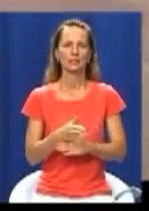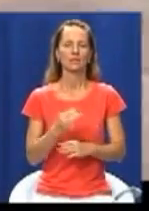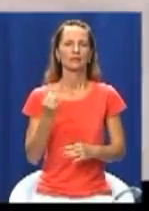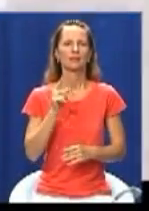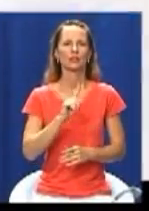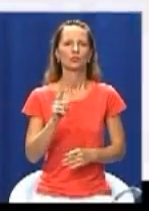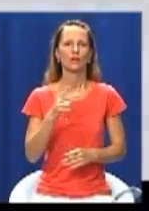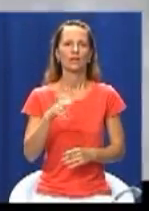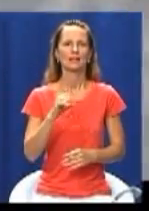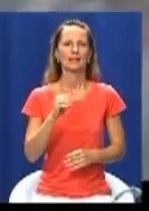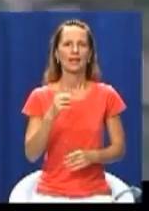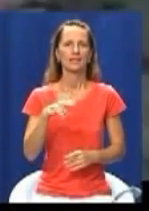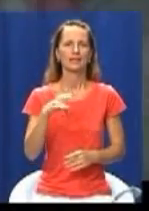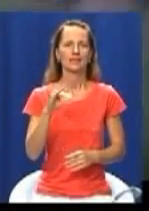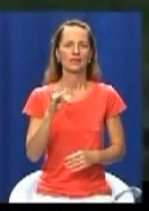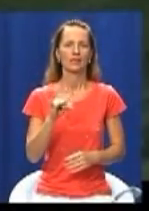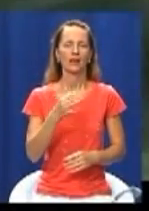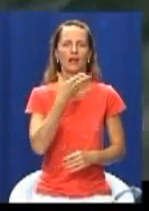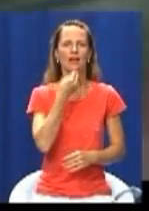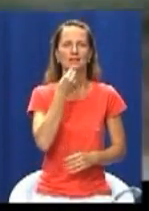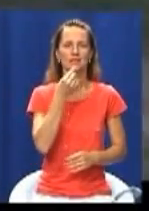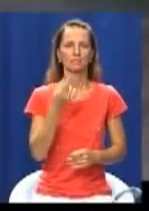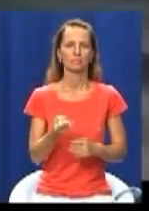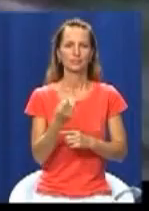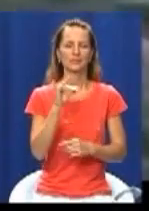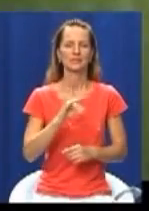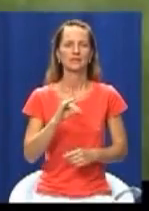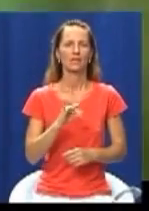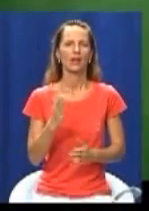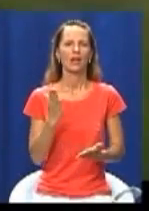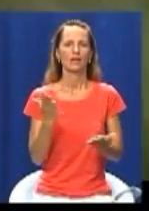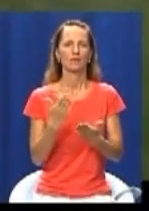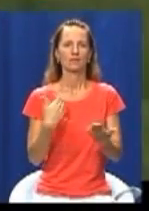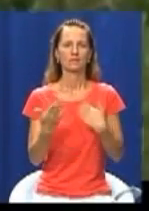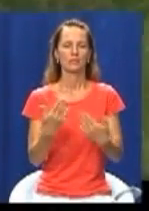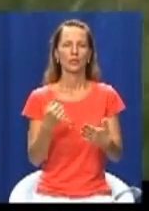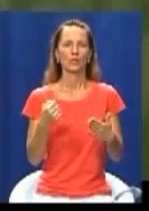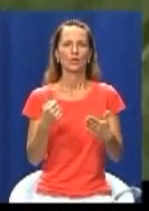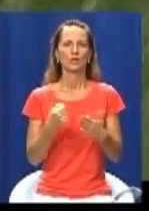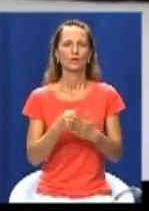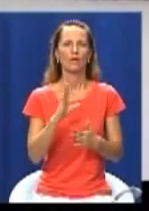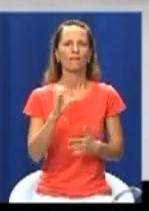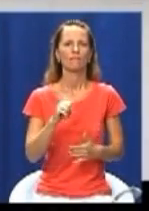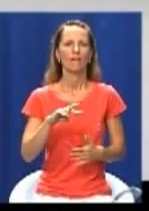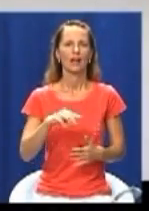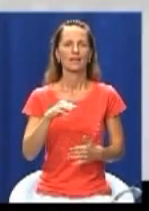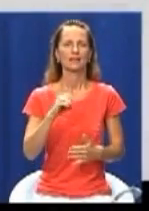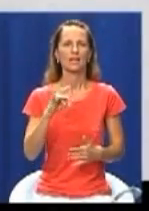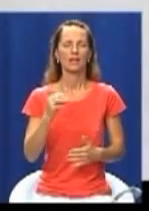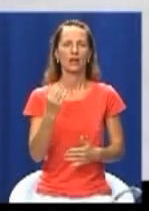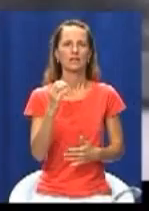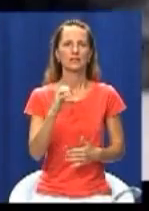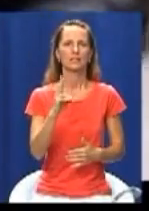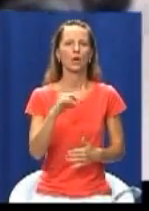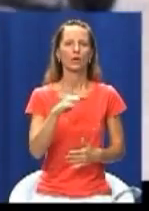Денді Даймондом Тер'єром пов'язана красива історія, яка має безпосереднє відношення до Вальтера Скотта, шотландського